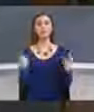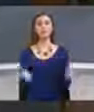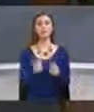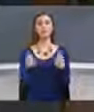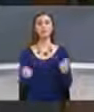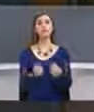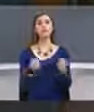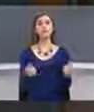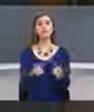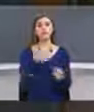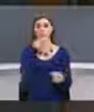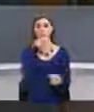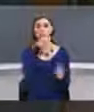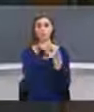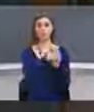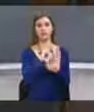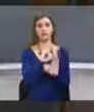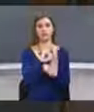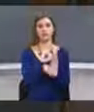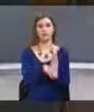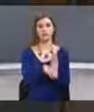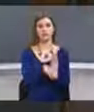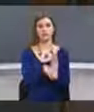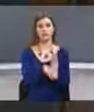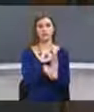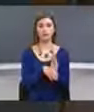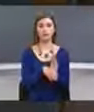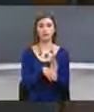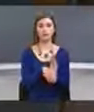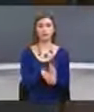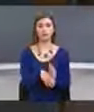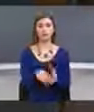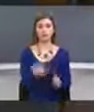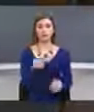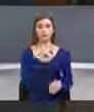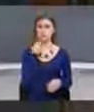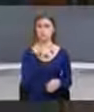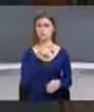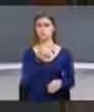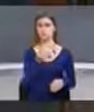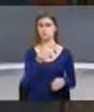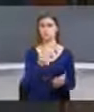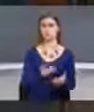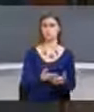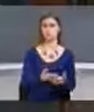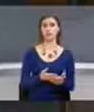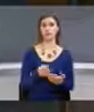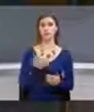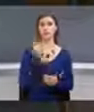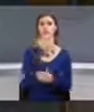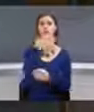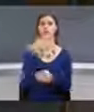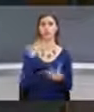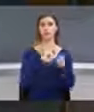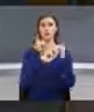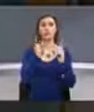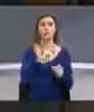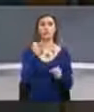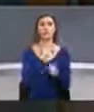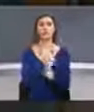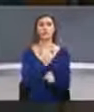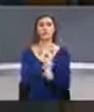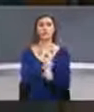promovimin e këtyre klauzolave të ligjit. Mendoj që kjo nuk është në rregull. Agjencioni duhet merret